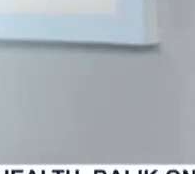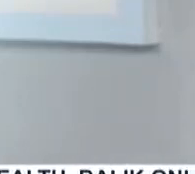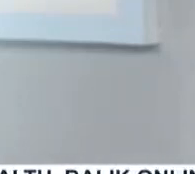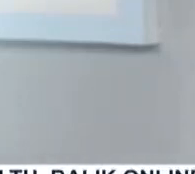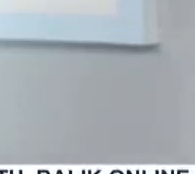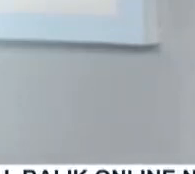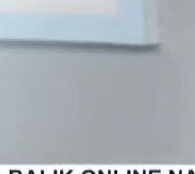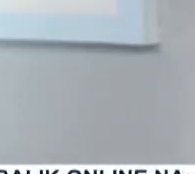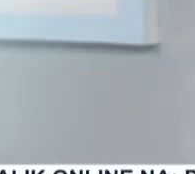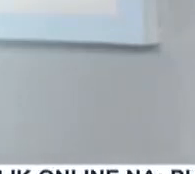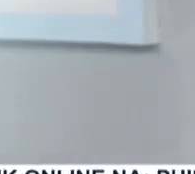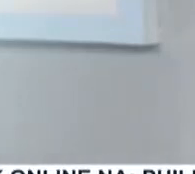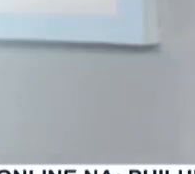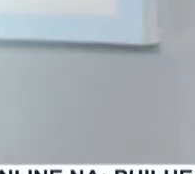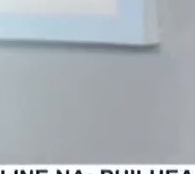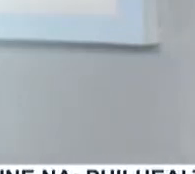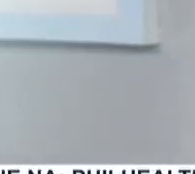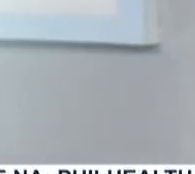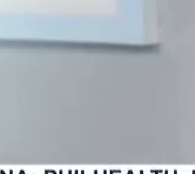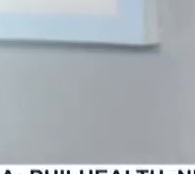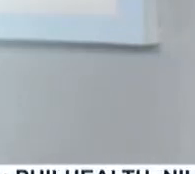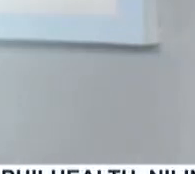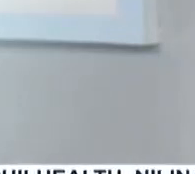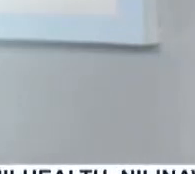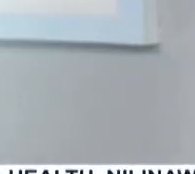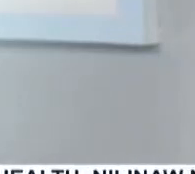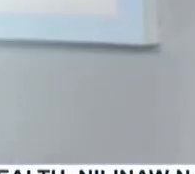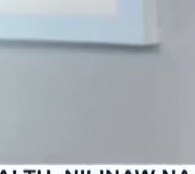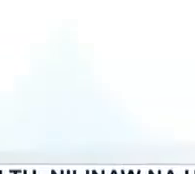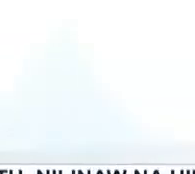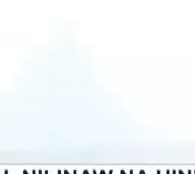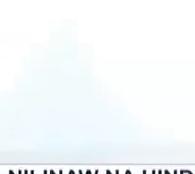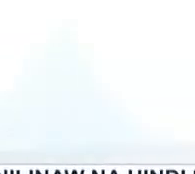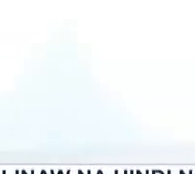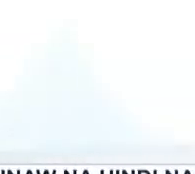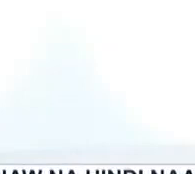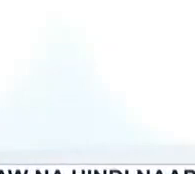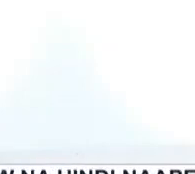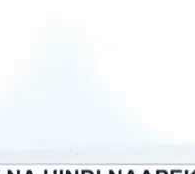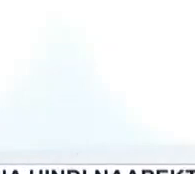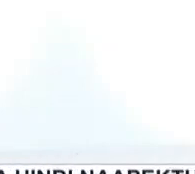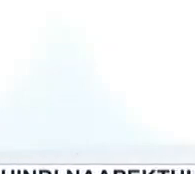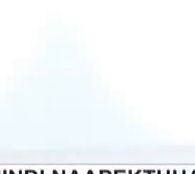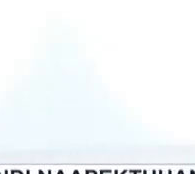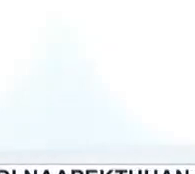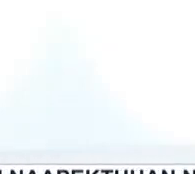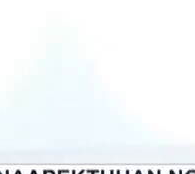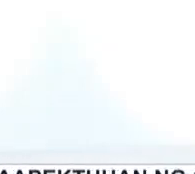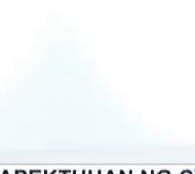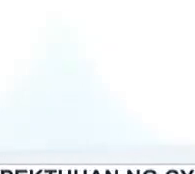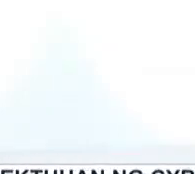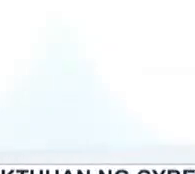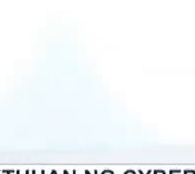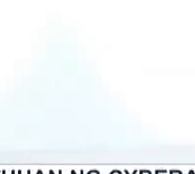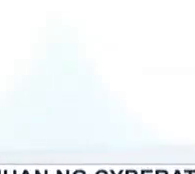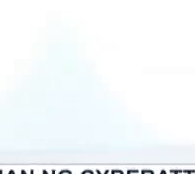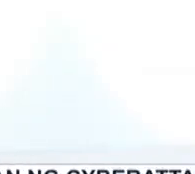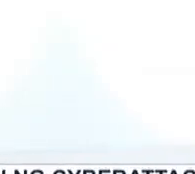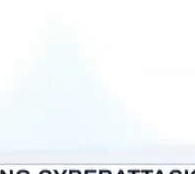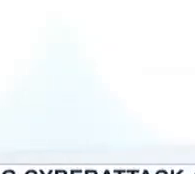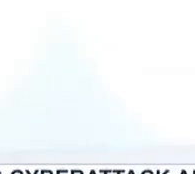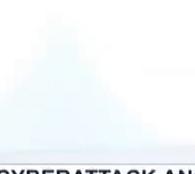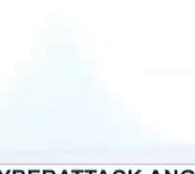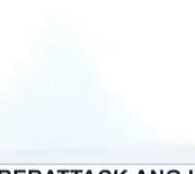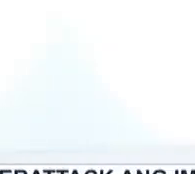na rin sa ating pagmamahal sa ating lahi at bansa. Kaya naman kaugnay niyan ay magkakaroon po ng isang market fair patungkol sa mga